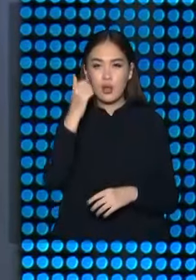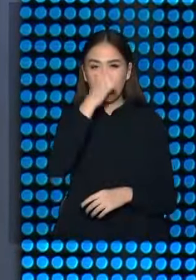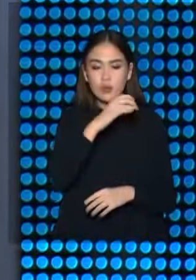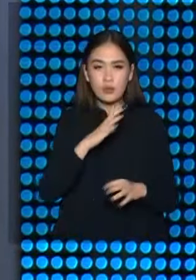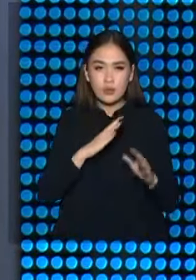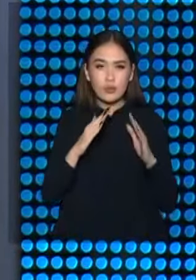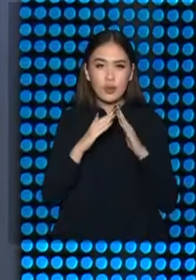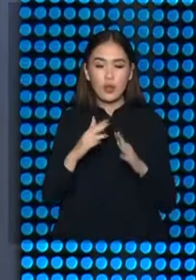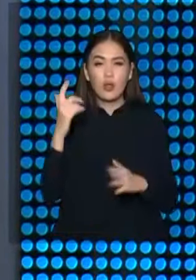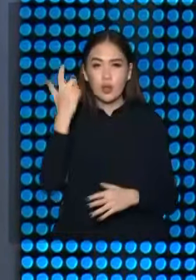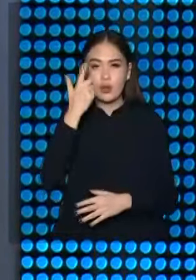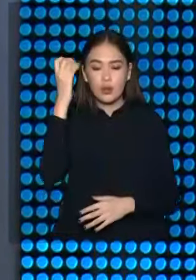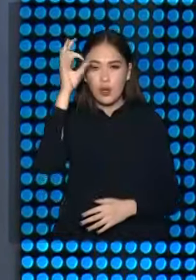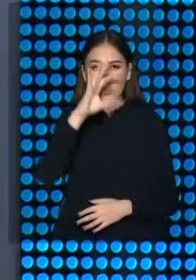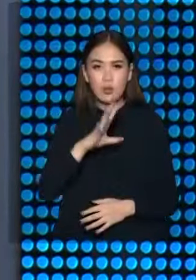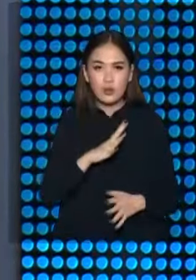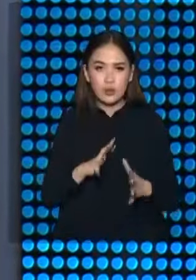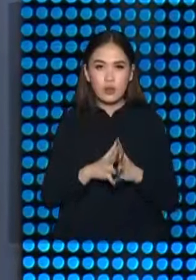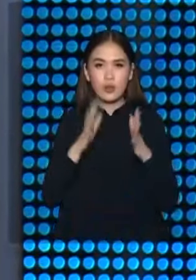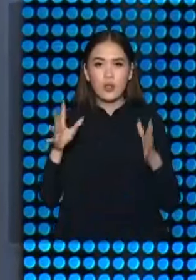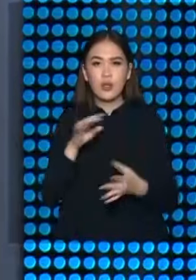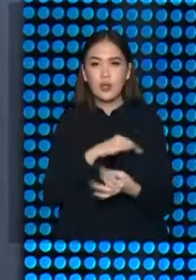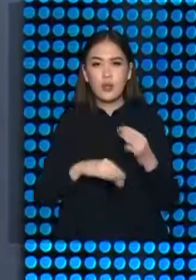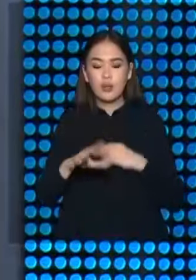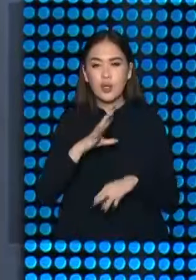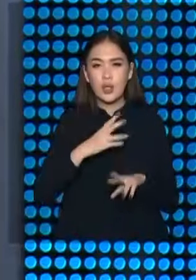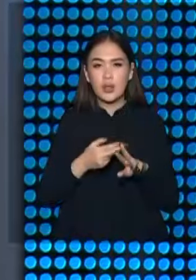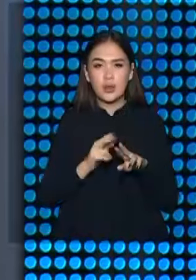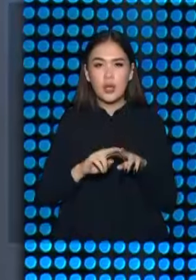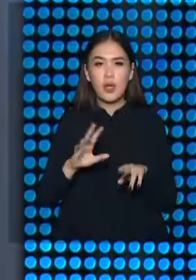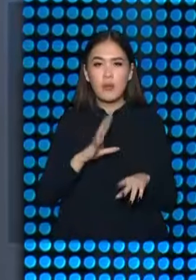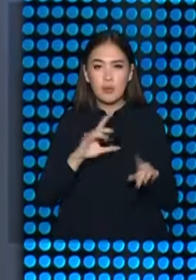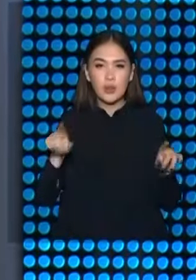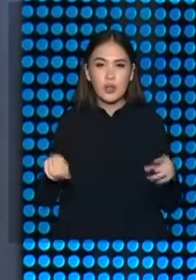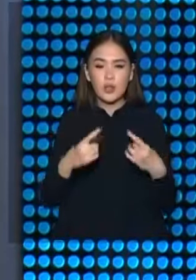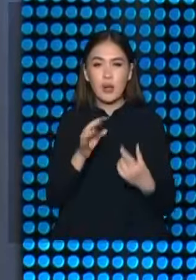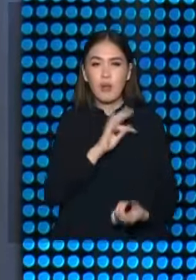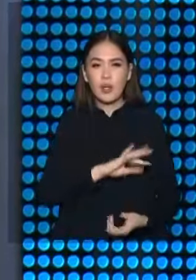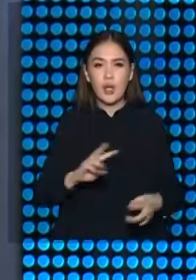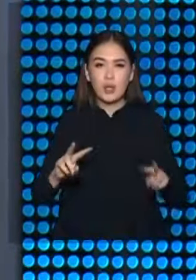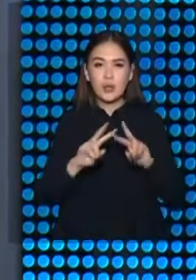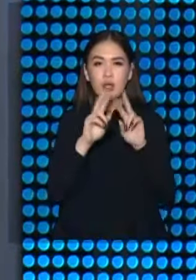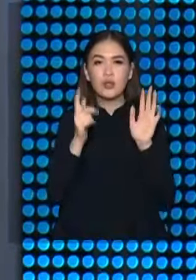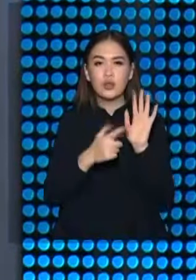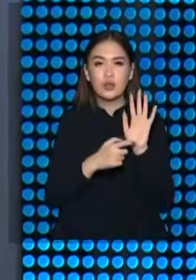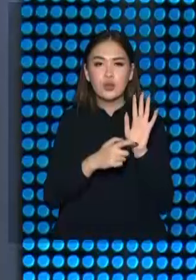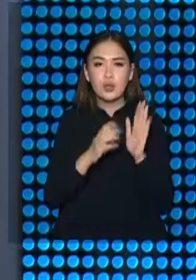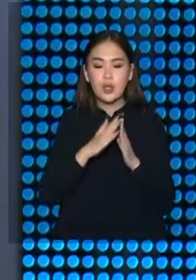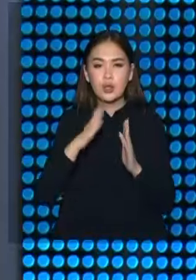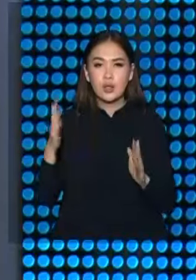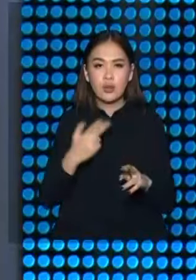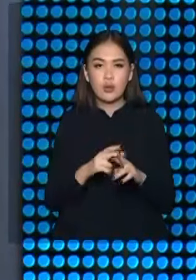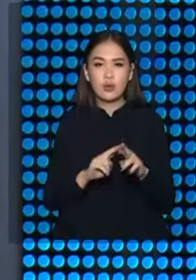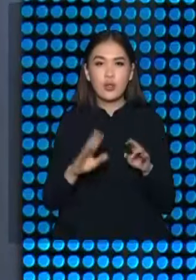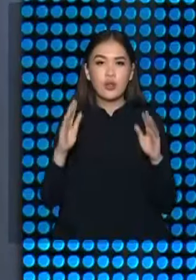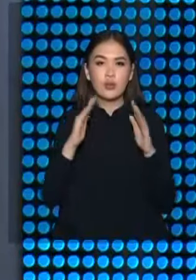тұрғын үй шаруашылығында үлкен реформа жасалды. Нәтижесінде мүлік иелері бірлестіктер пайда болды. Астанада 700-ден астам